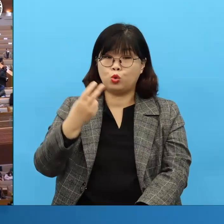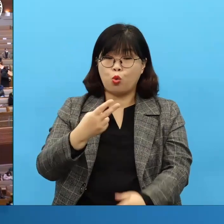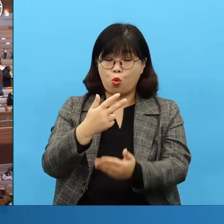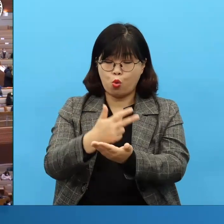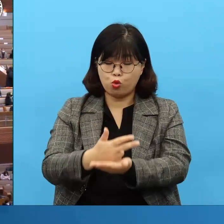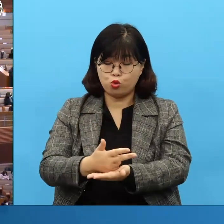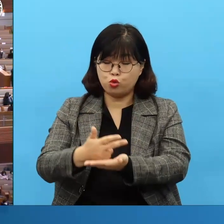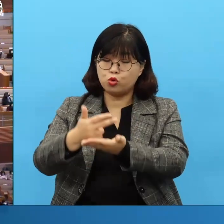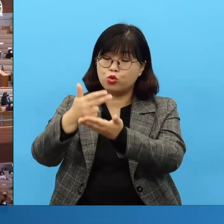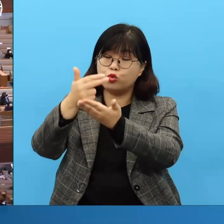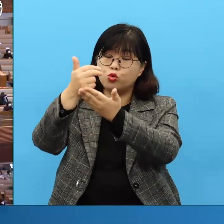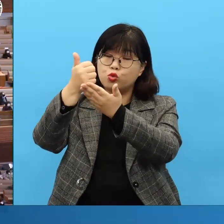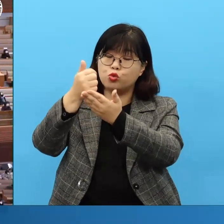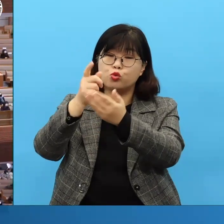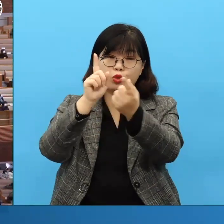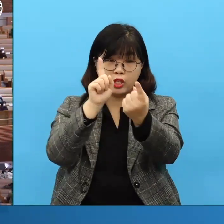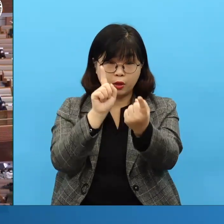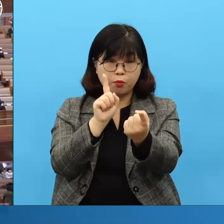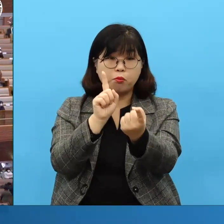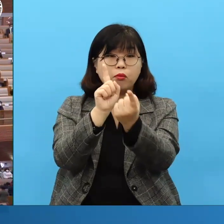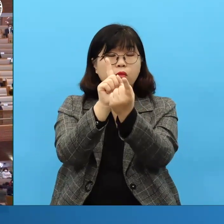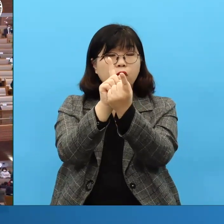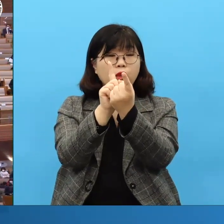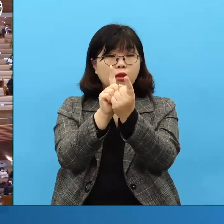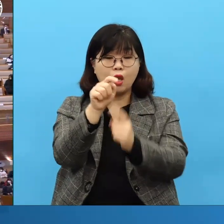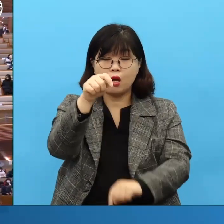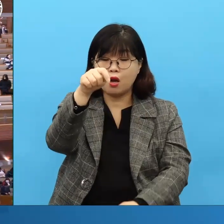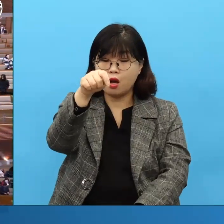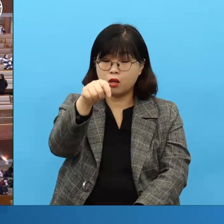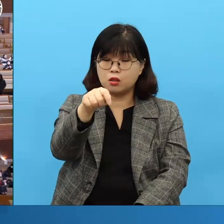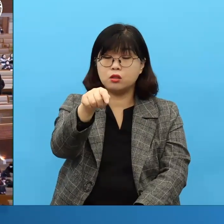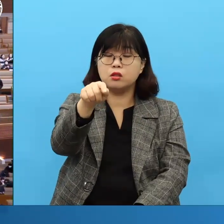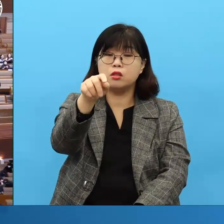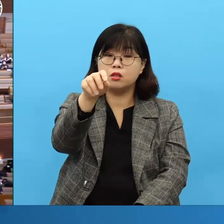또 주님 만날